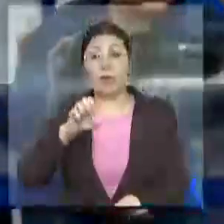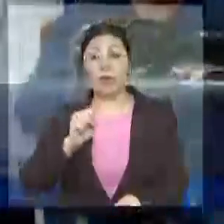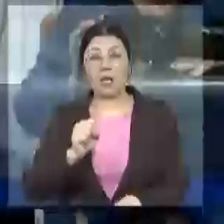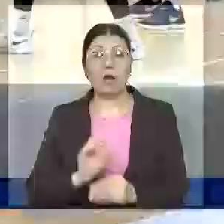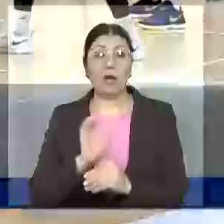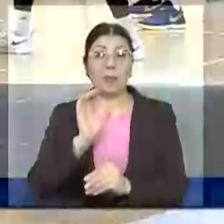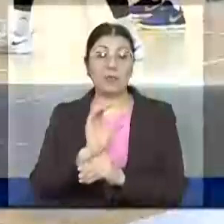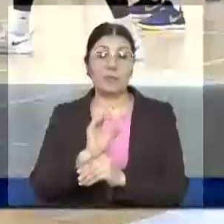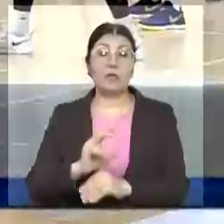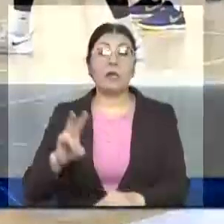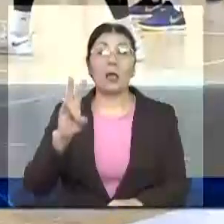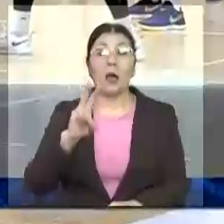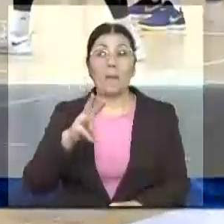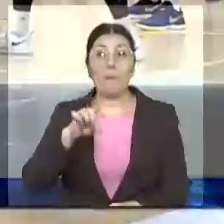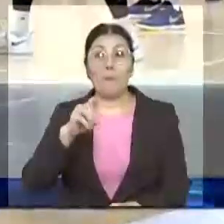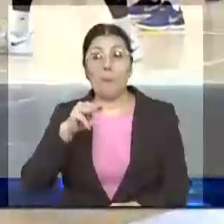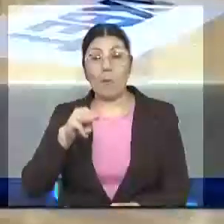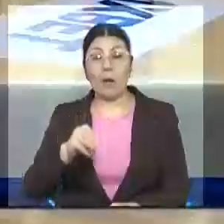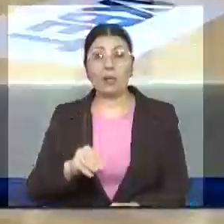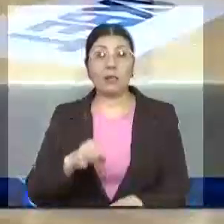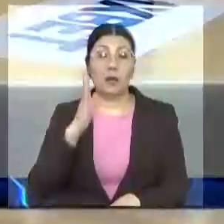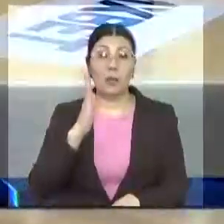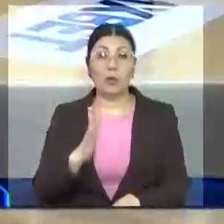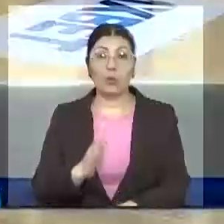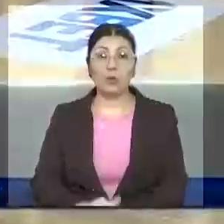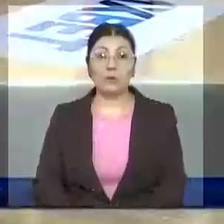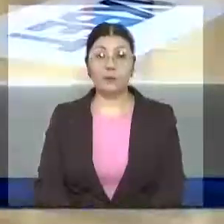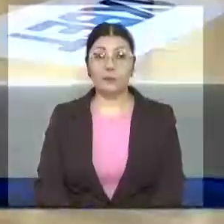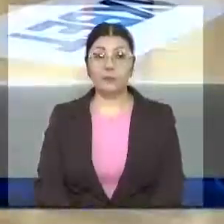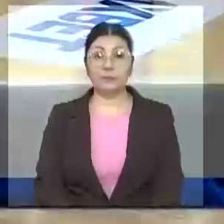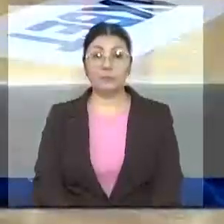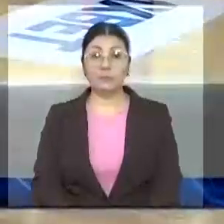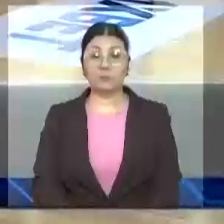Кезекті жарыс наурыз айында өтеді. Нұрболат Қуантайұлы, Азамат Сауханов, Ақтөбе телеарнасы.